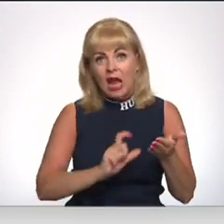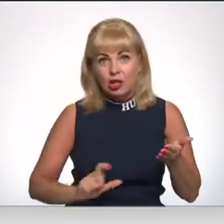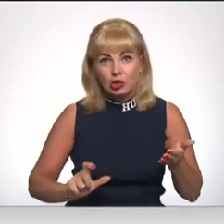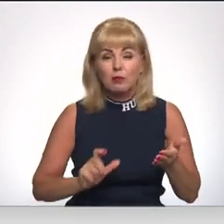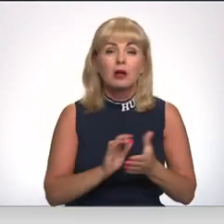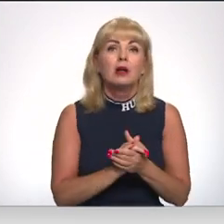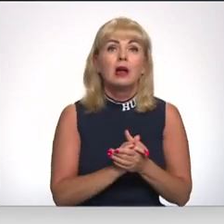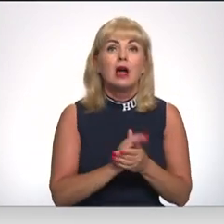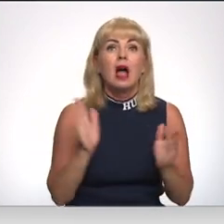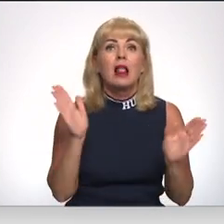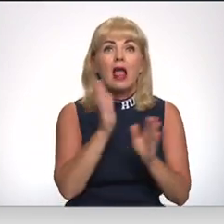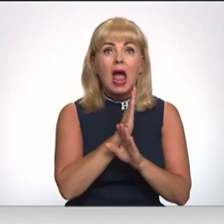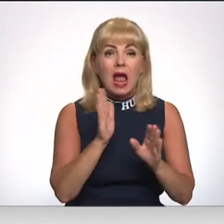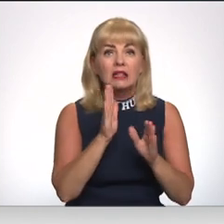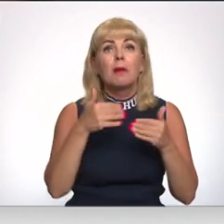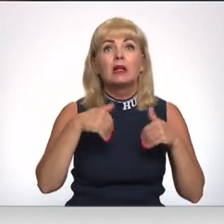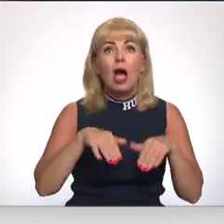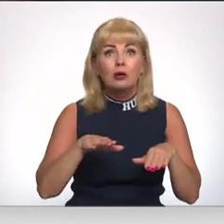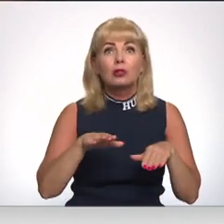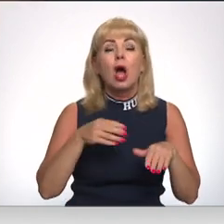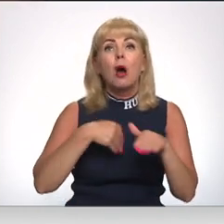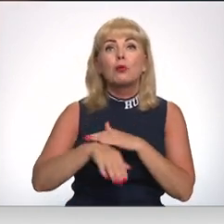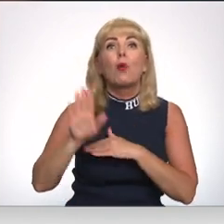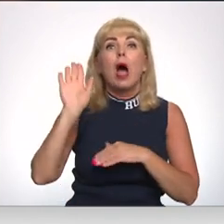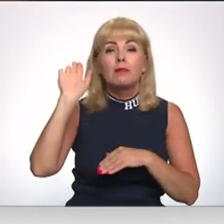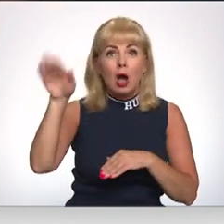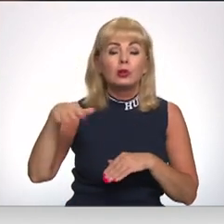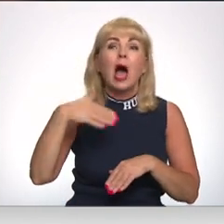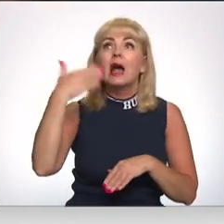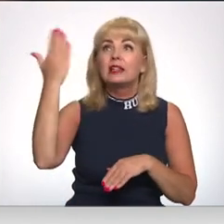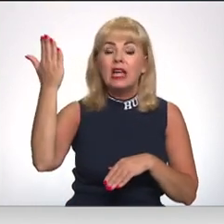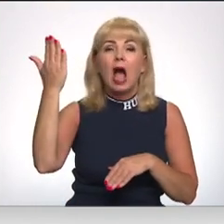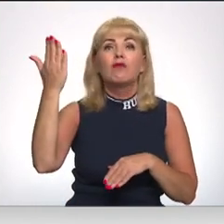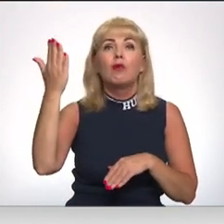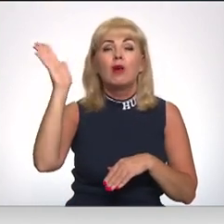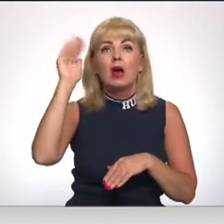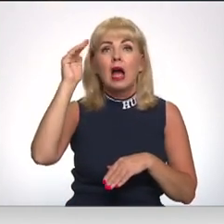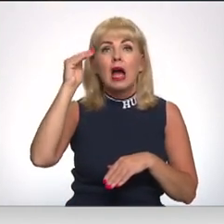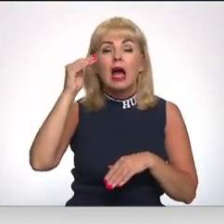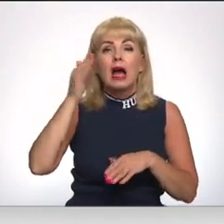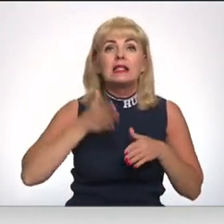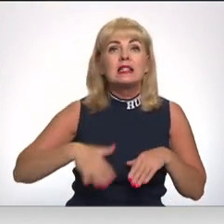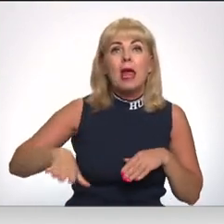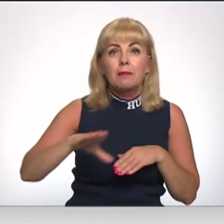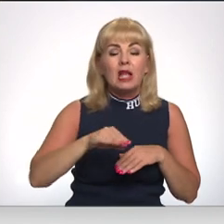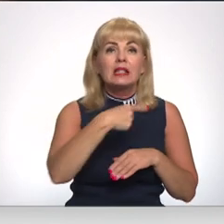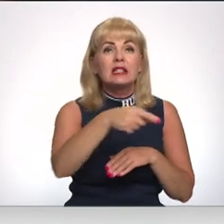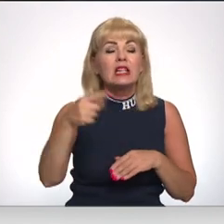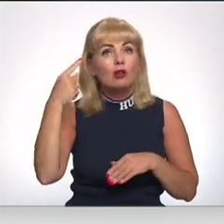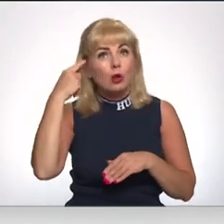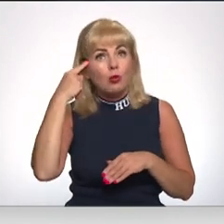Jā, liktens lēmis projām jābrauc ar dievu dzimtene. Jā, citi domāja, ka viņa